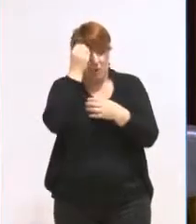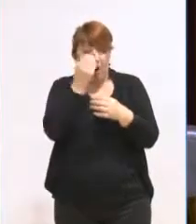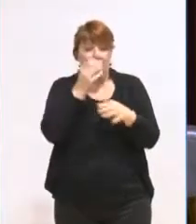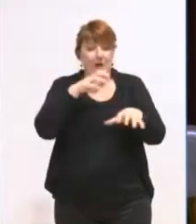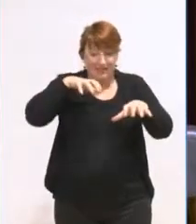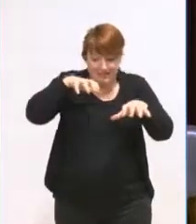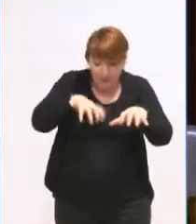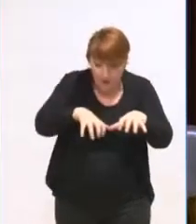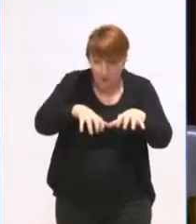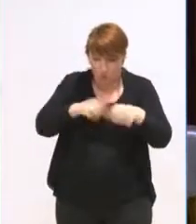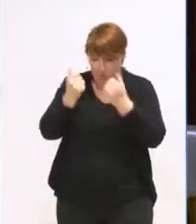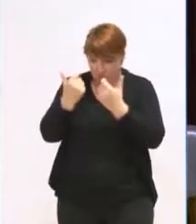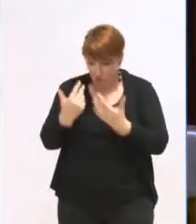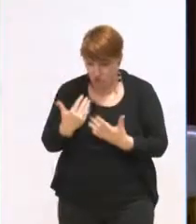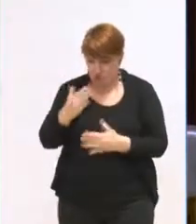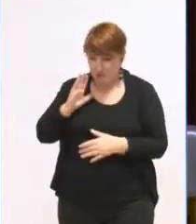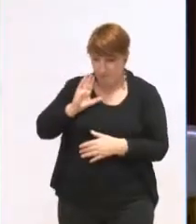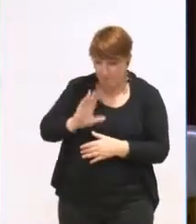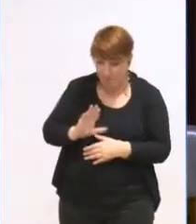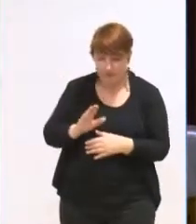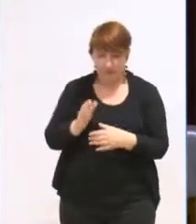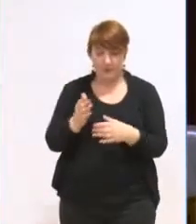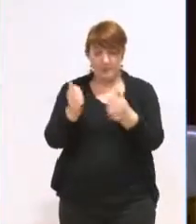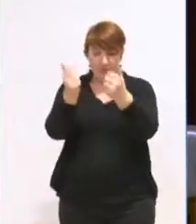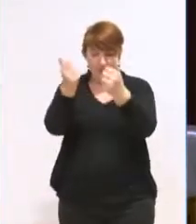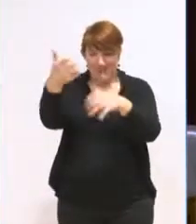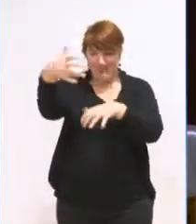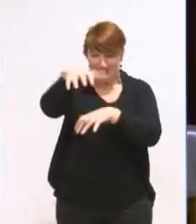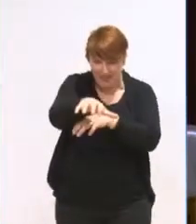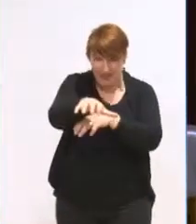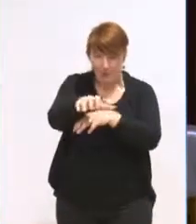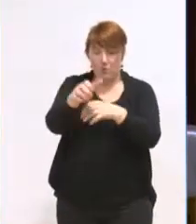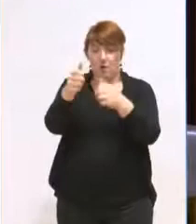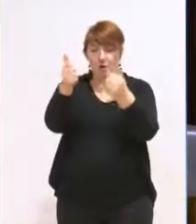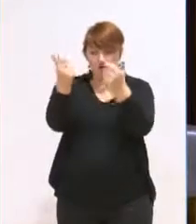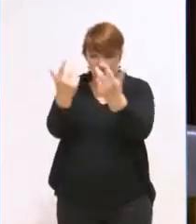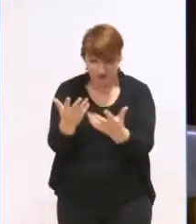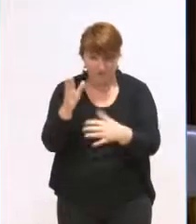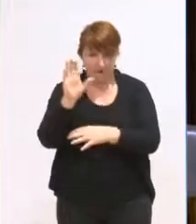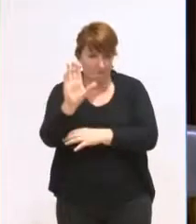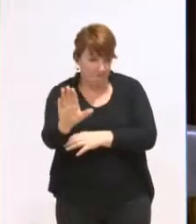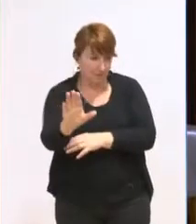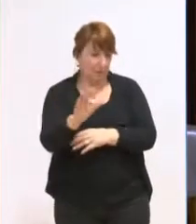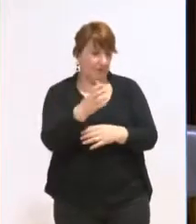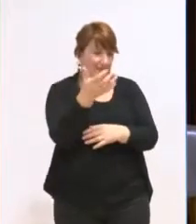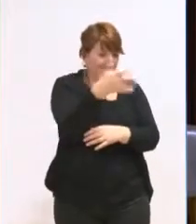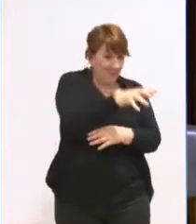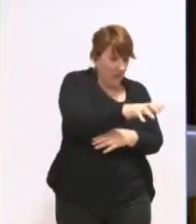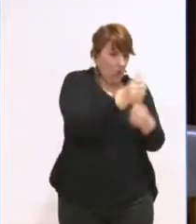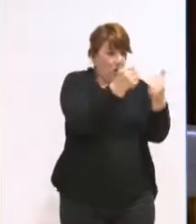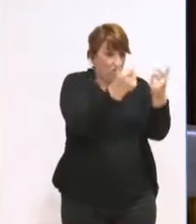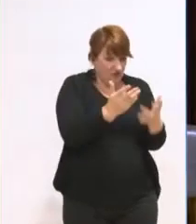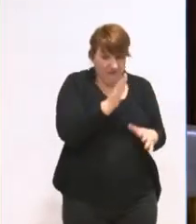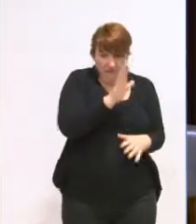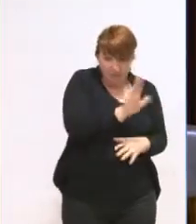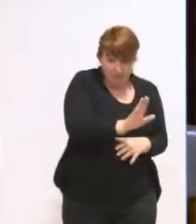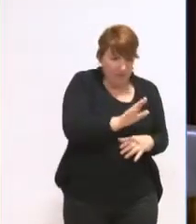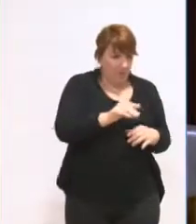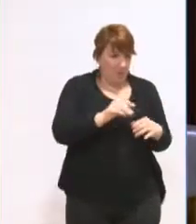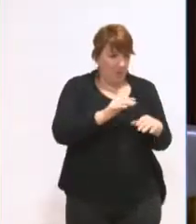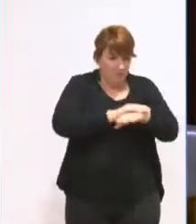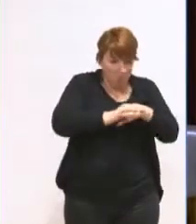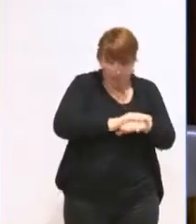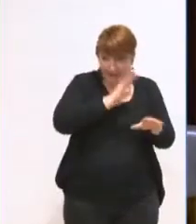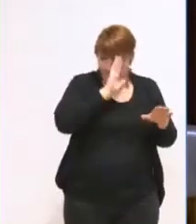par territoire aux politiques publiques que vous souhaitez mettre en œuvre. Ces chiffres-là, nous ne les avons pas, peut-être